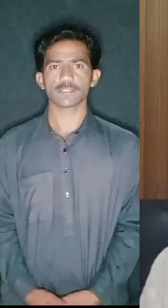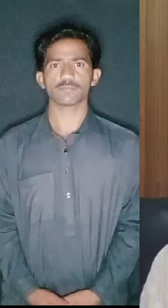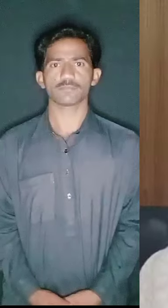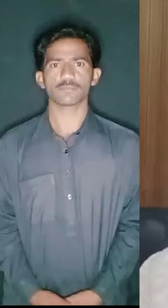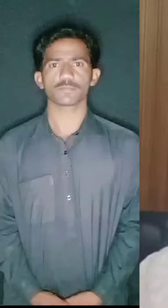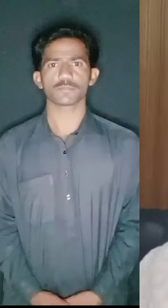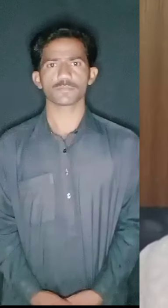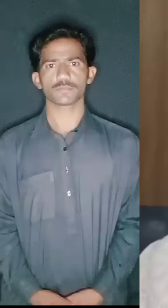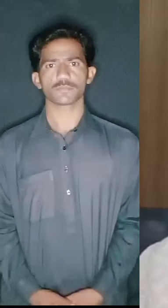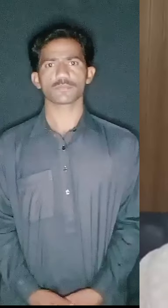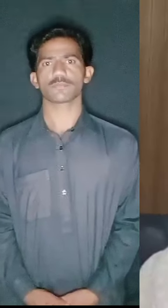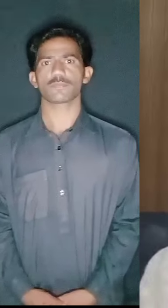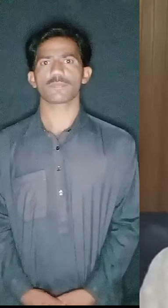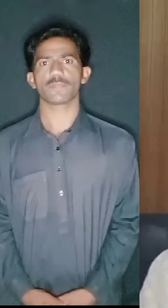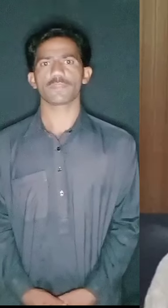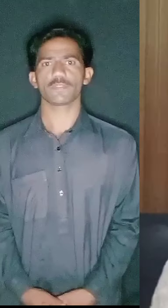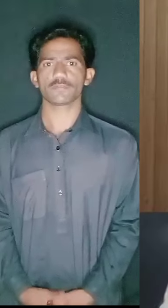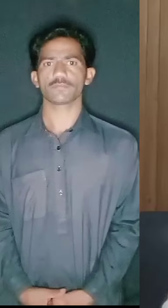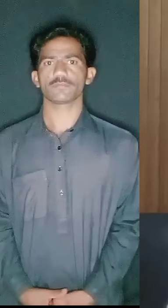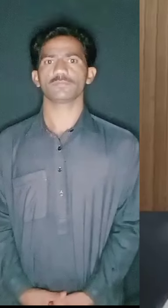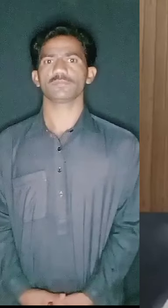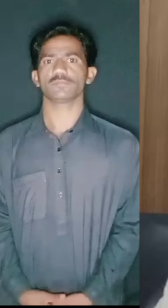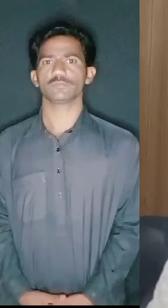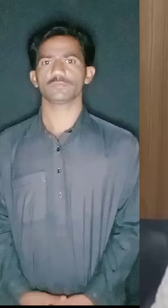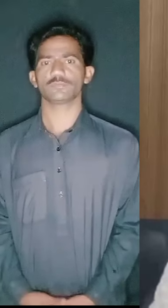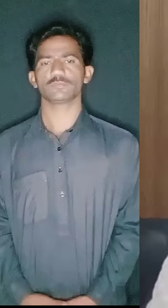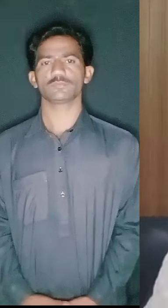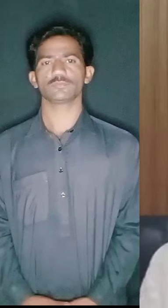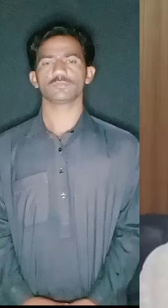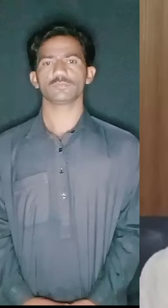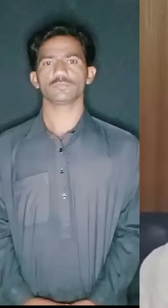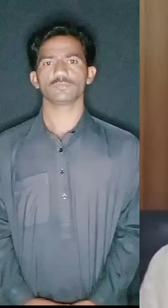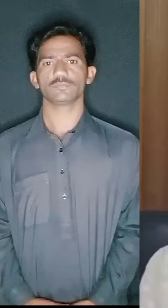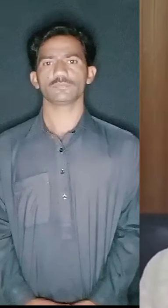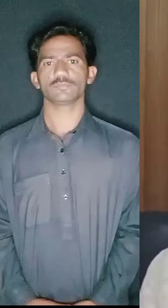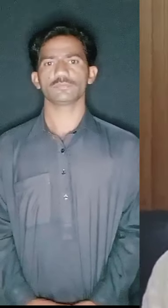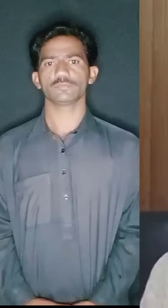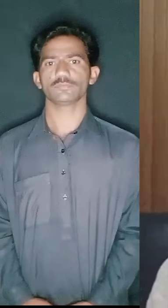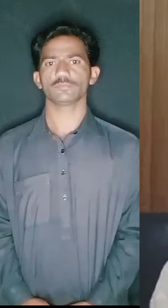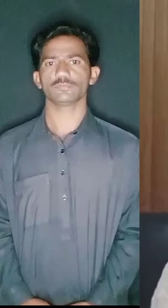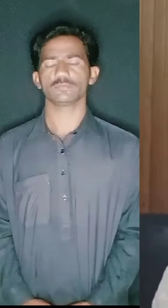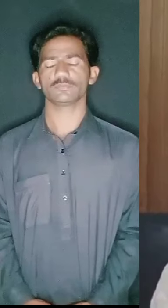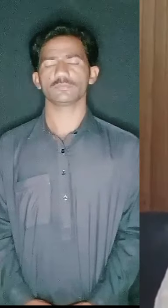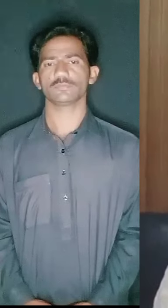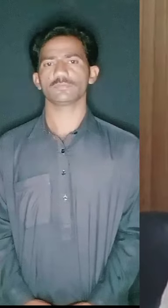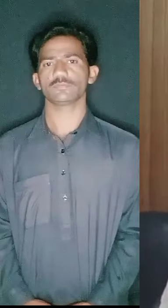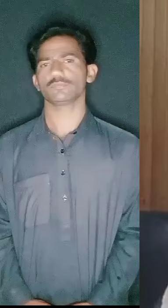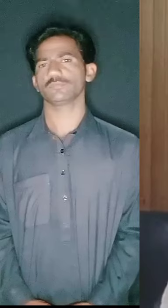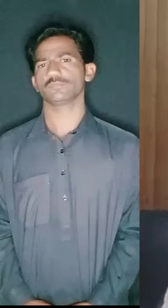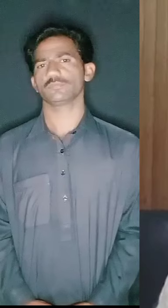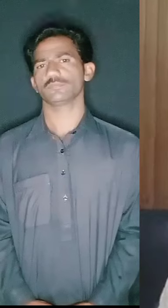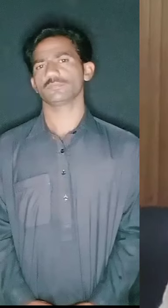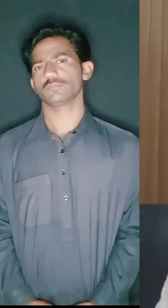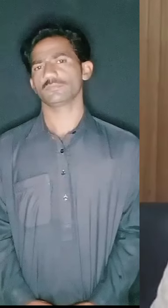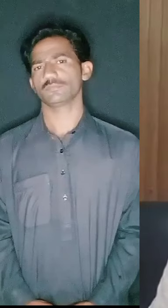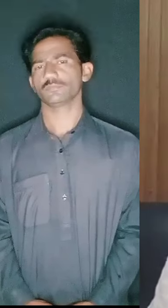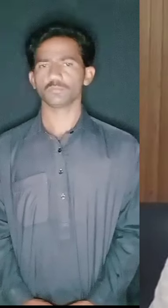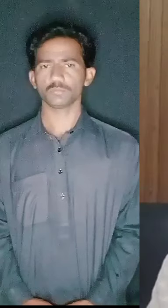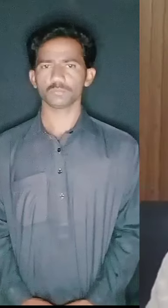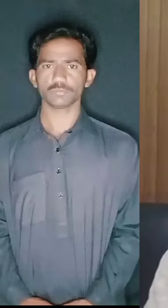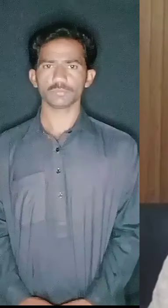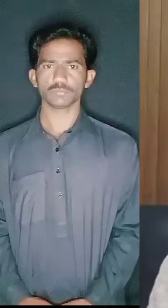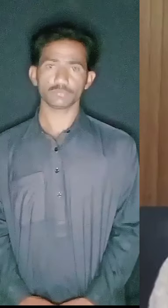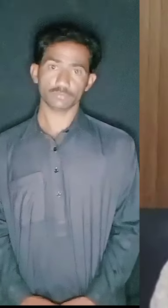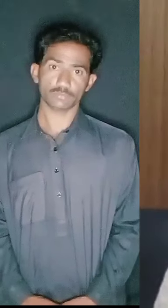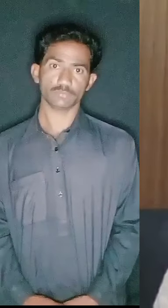नाले रहते। जी नाले रहते। नहीं, आपके घर के आसपास रहता था कहीं? नहीं, हमारे घर के आसपास नहीं रहता था, मदरसे में अपनी